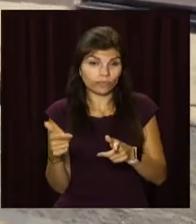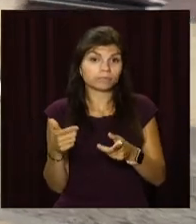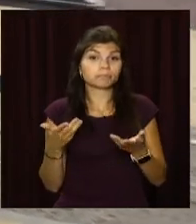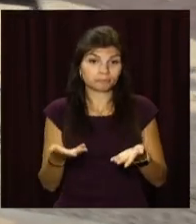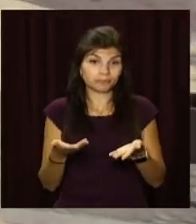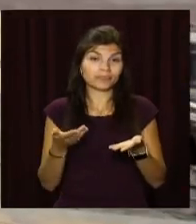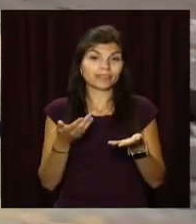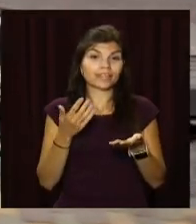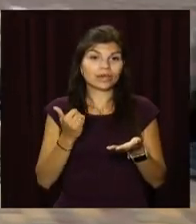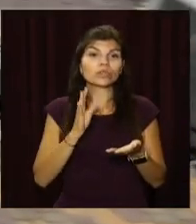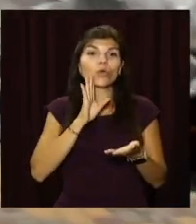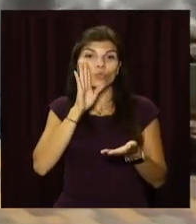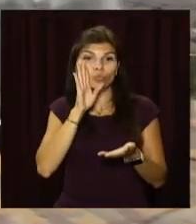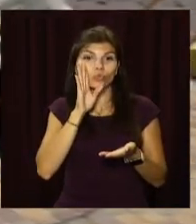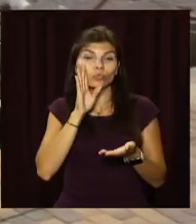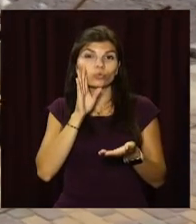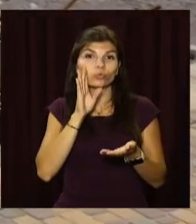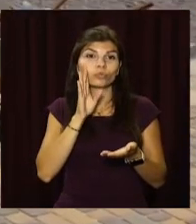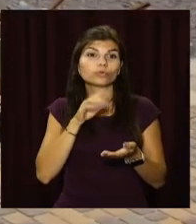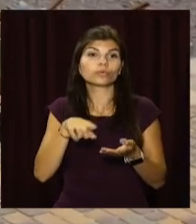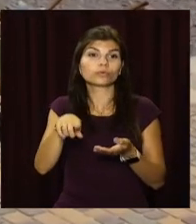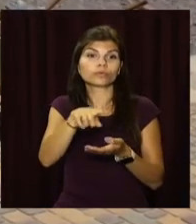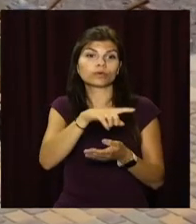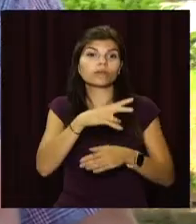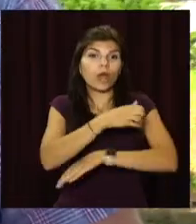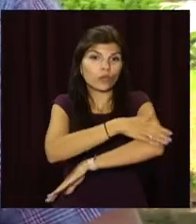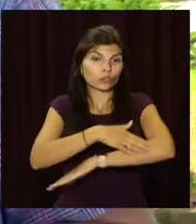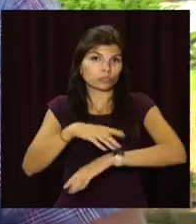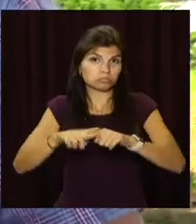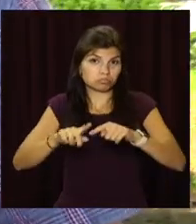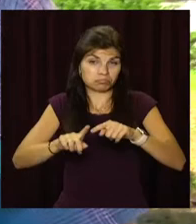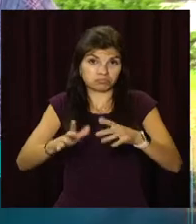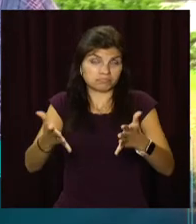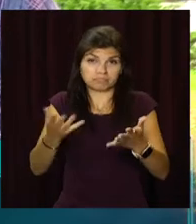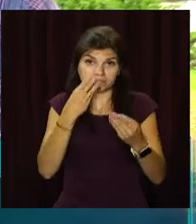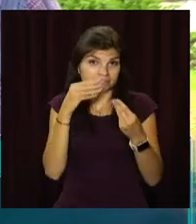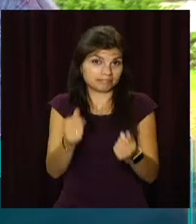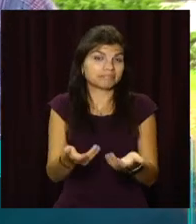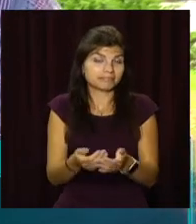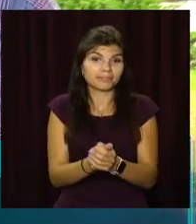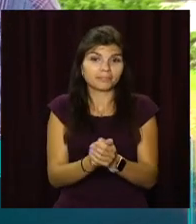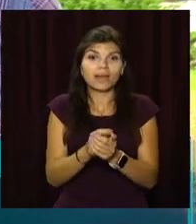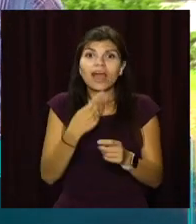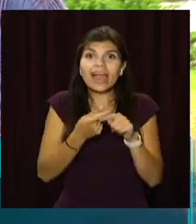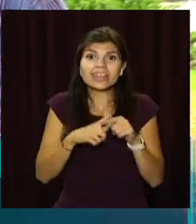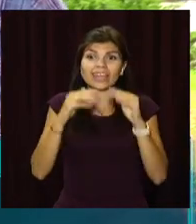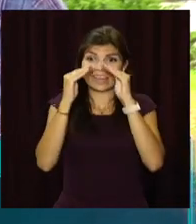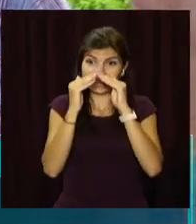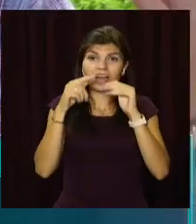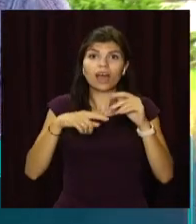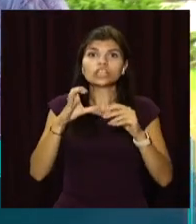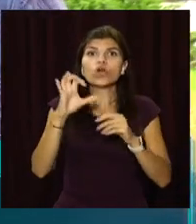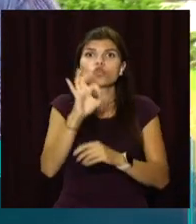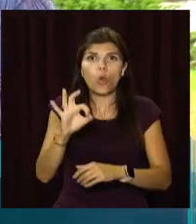І на вулицях вже ребята закінчують тротуарні роботи. Це взагалі об'єкт, який будувався з нуля. Взагалі з нуля. Тобто